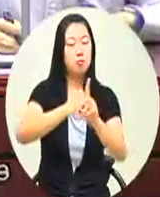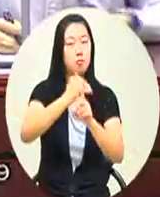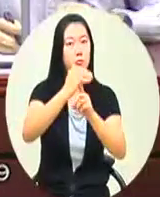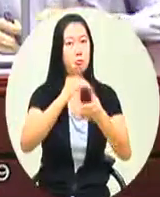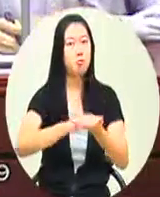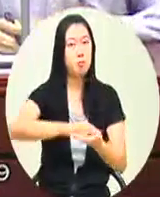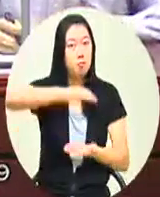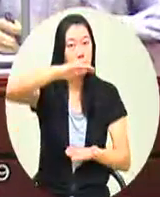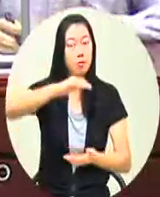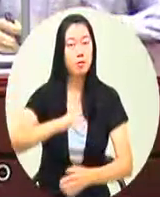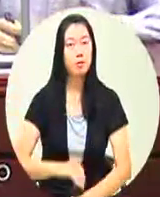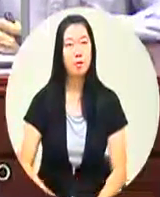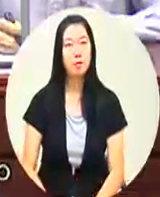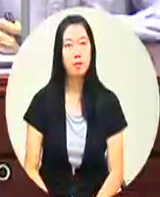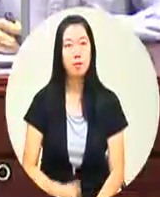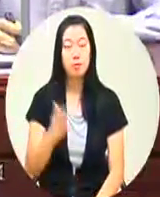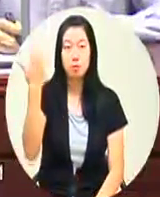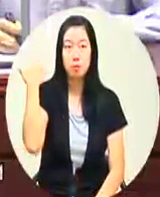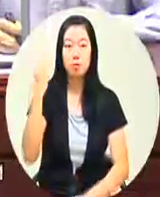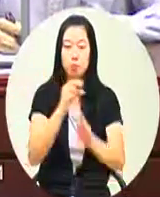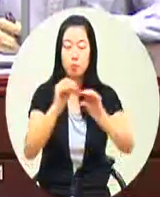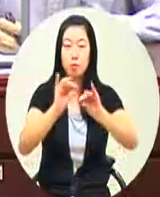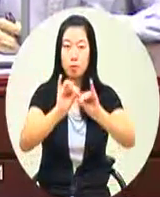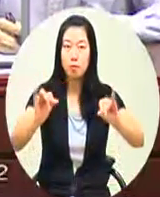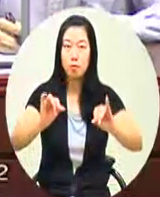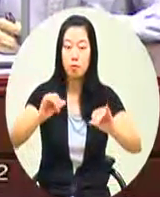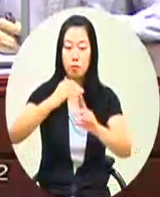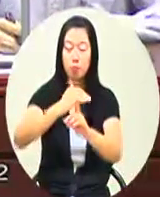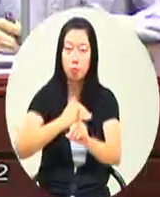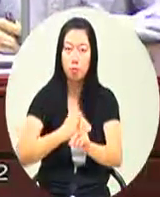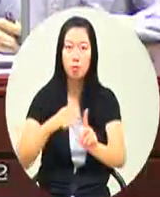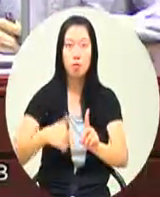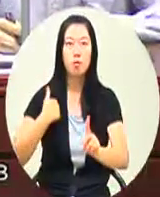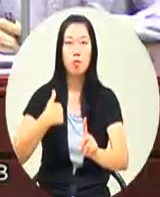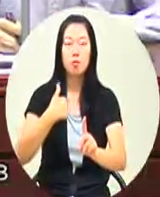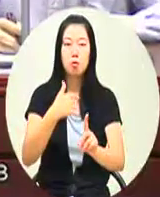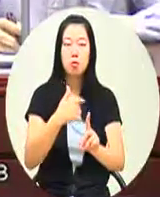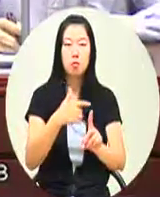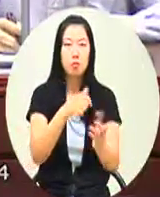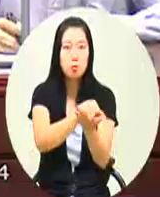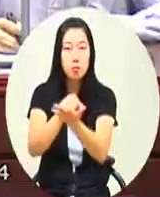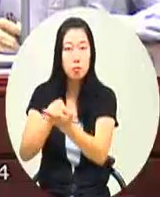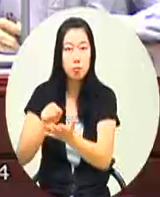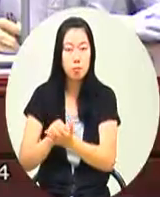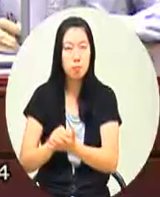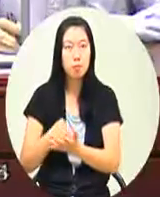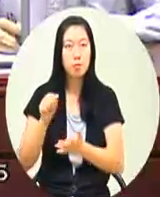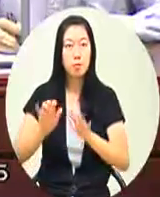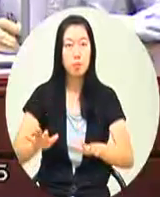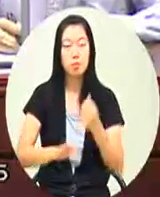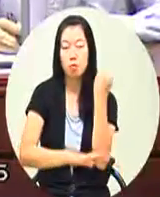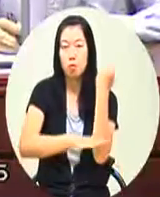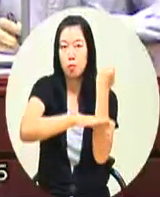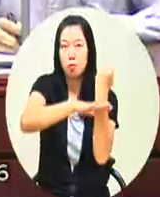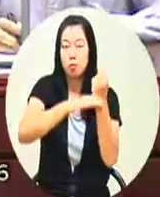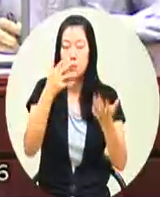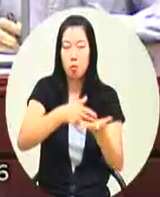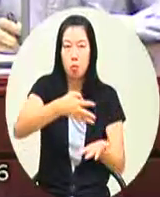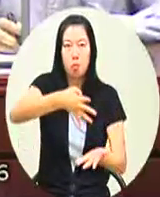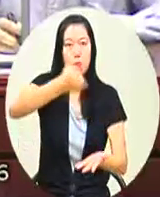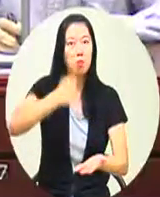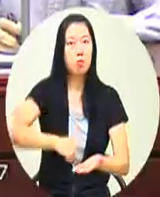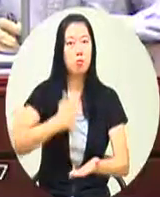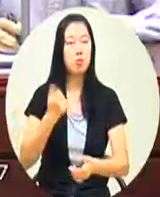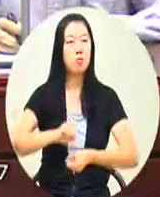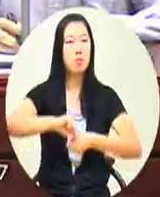的过去比较低洼的这些区域最近我们在统计起来它真的淹水的次数比以前还要多，